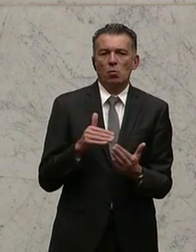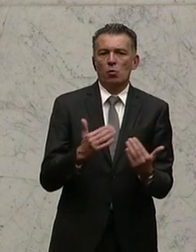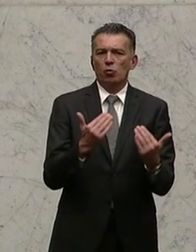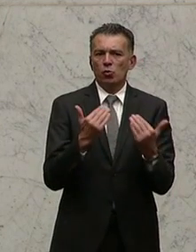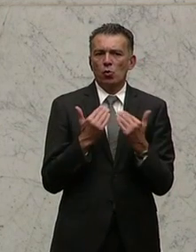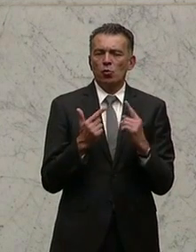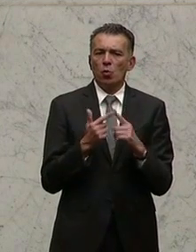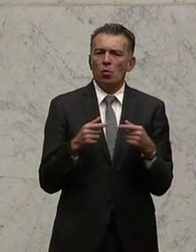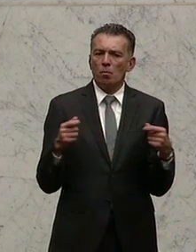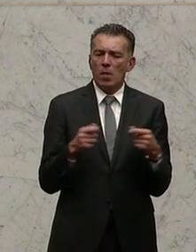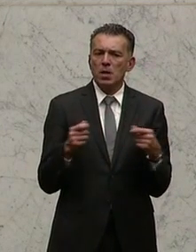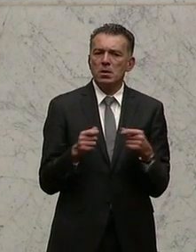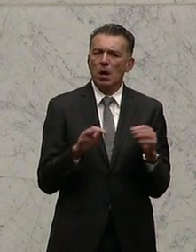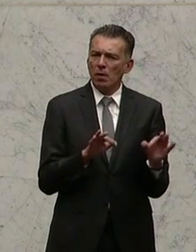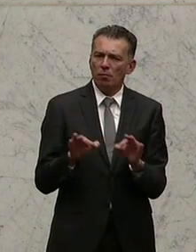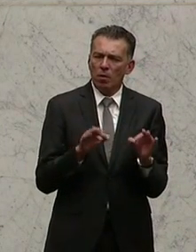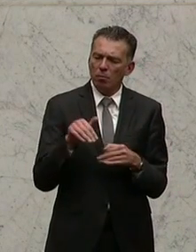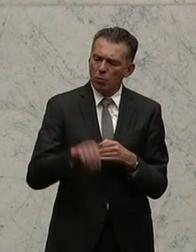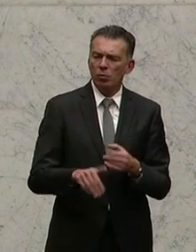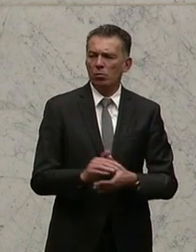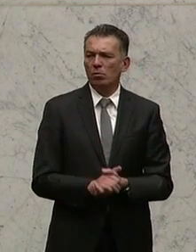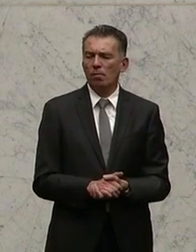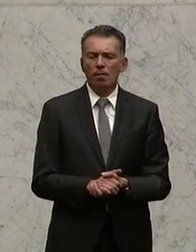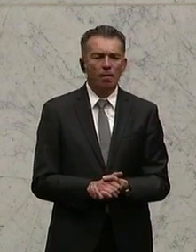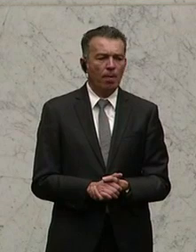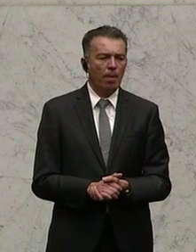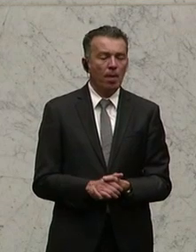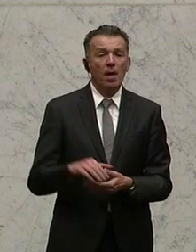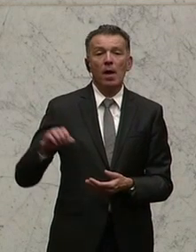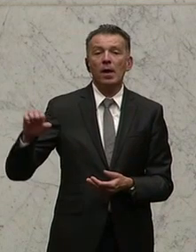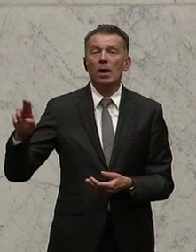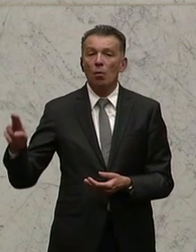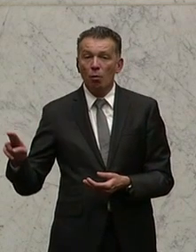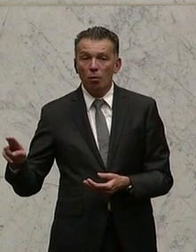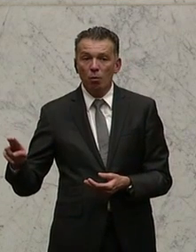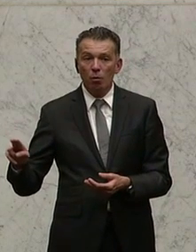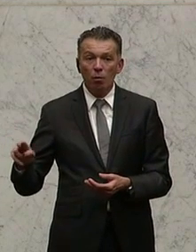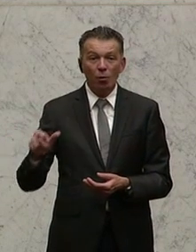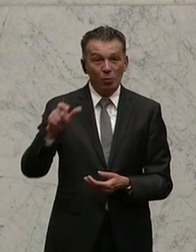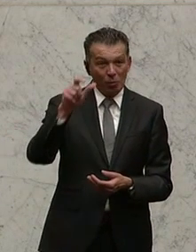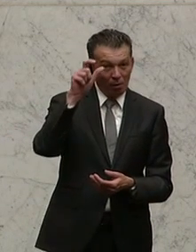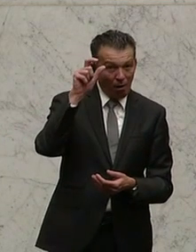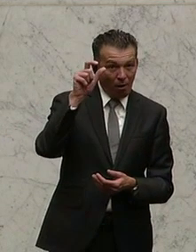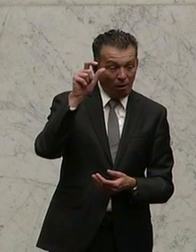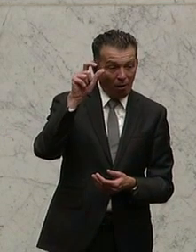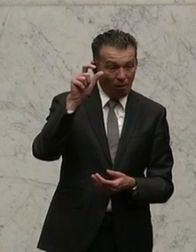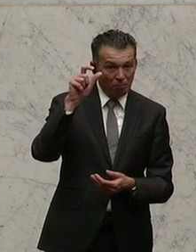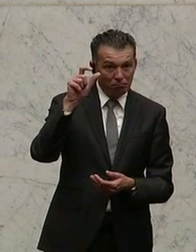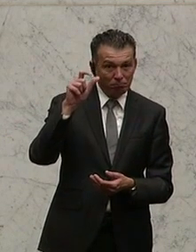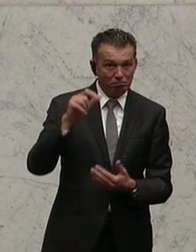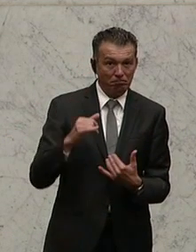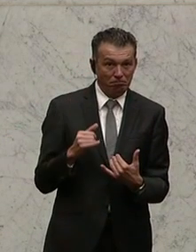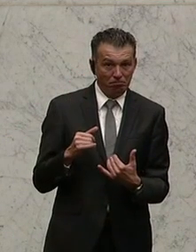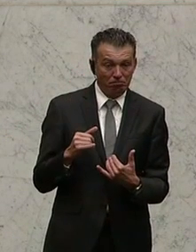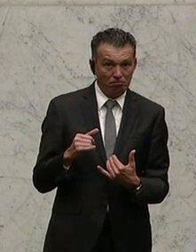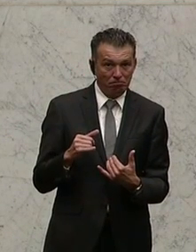und entsprechende Maßnahmen setzen müssen. Weder auf die EU, geschweige denn auf die Türkei, ist